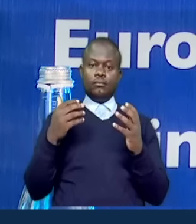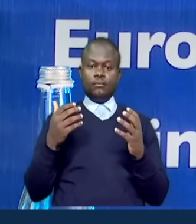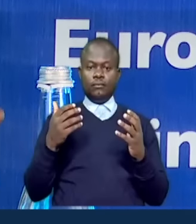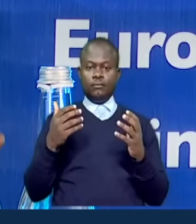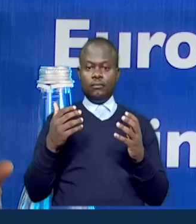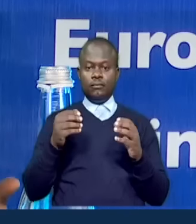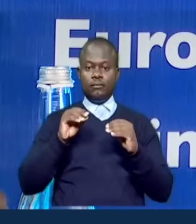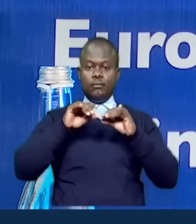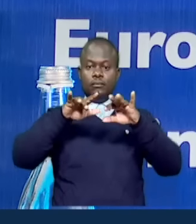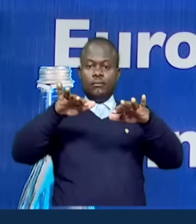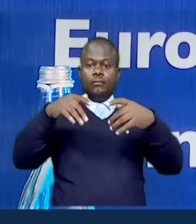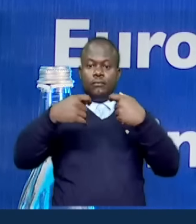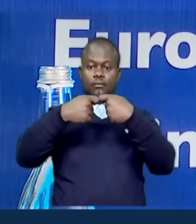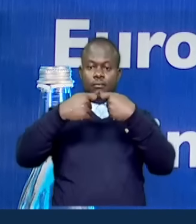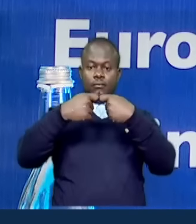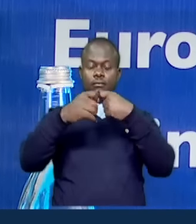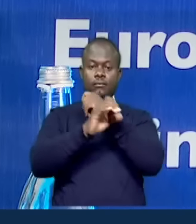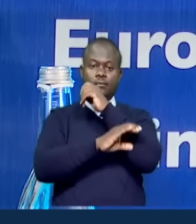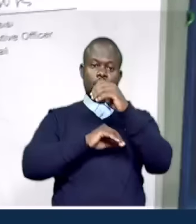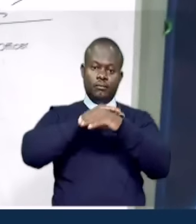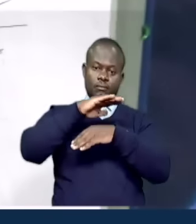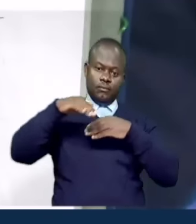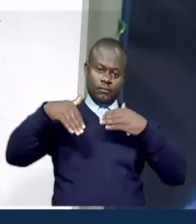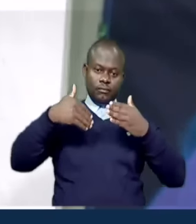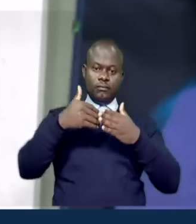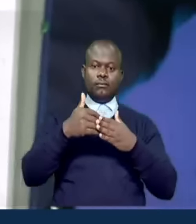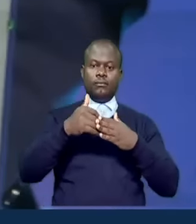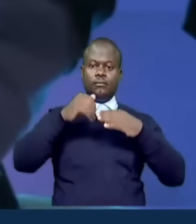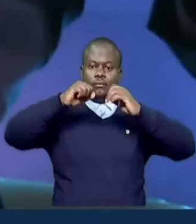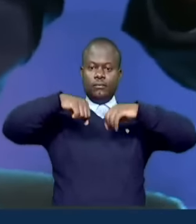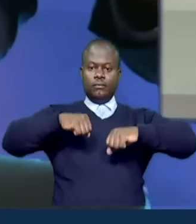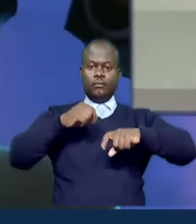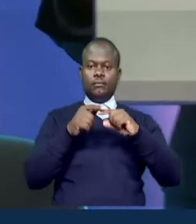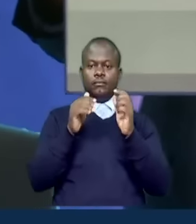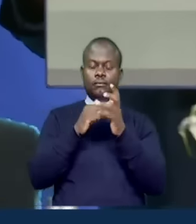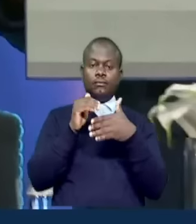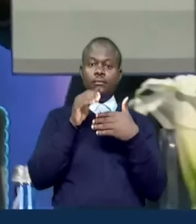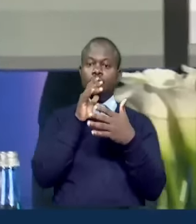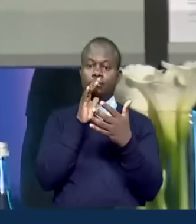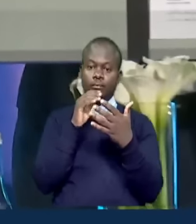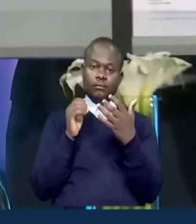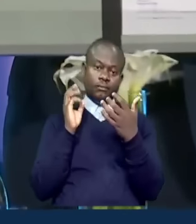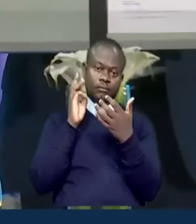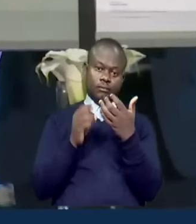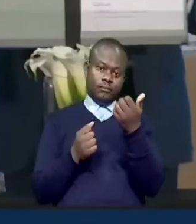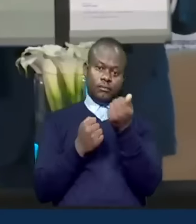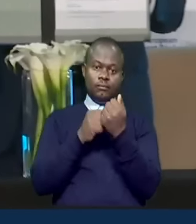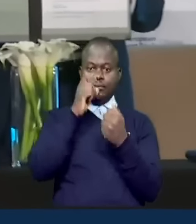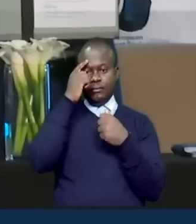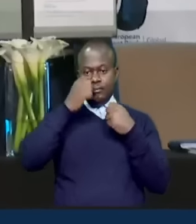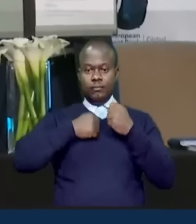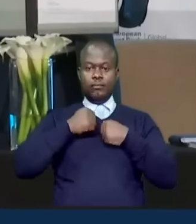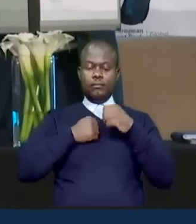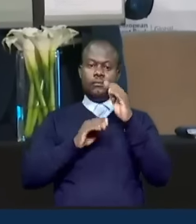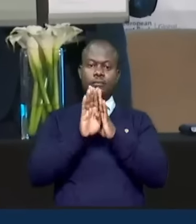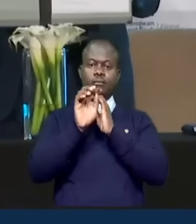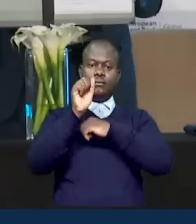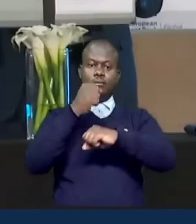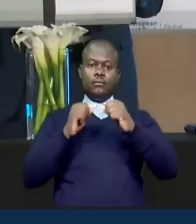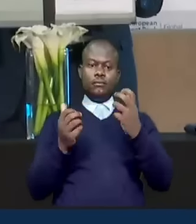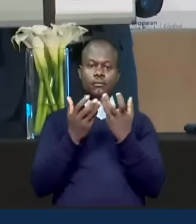mu gukwirakwiza amashanyarazi mu gihugu cyose. Aya masezerano kandi yitezwe no kuzunganira Leta y'u Rwanda mu guteza imbere ibikorwa bijyanye